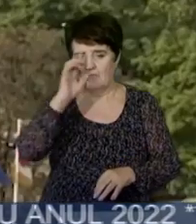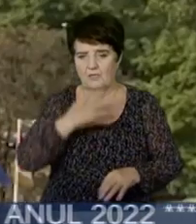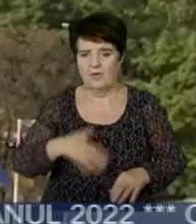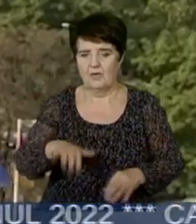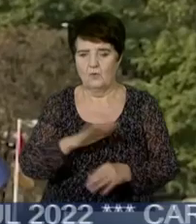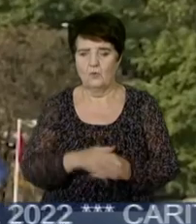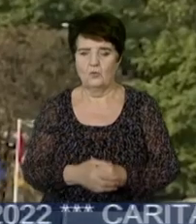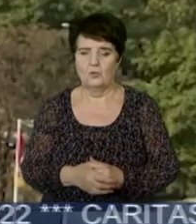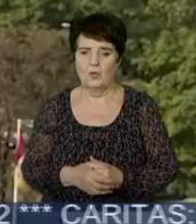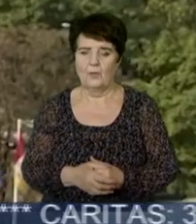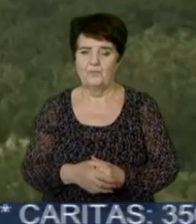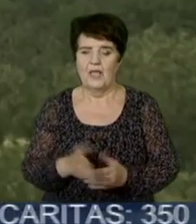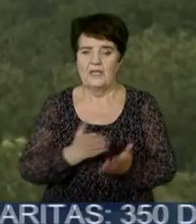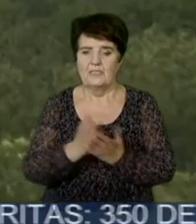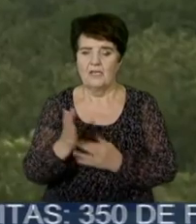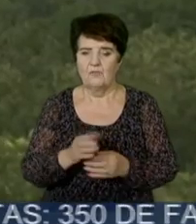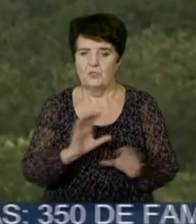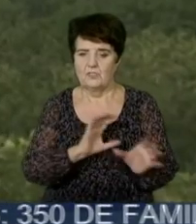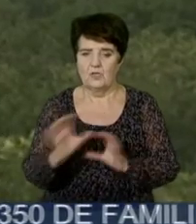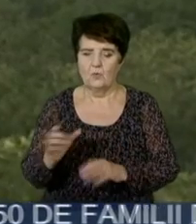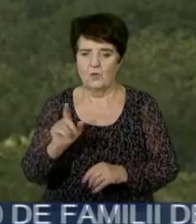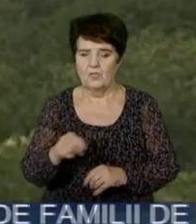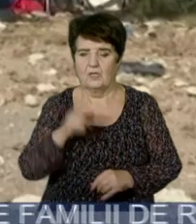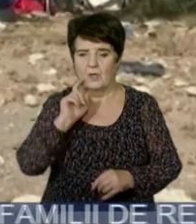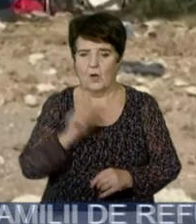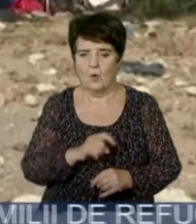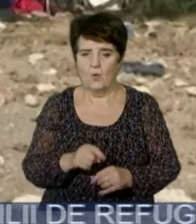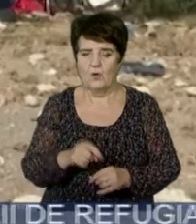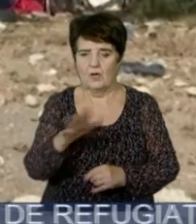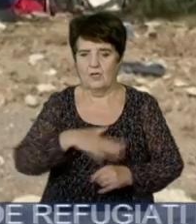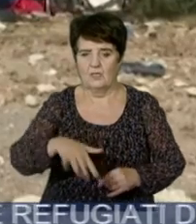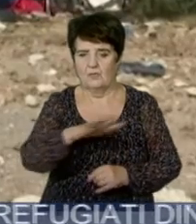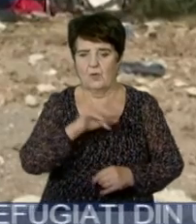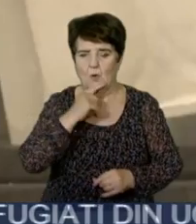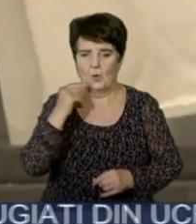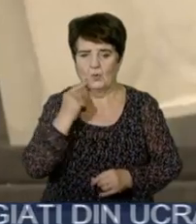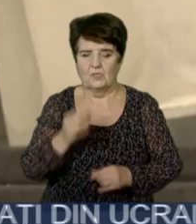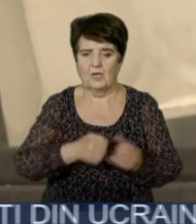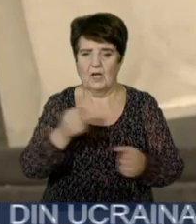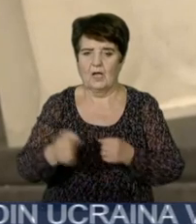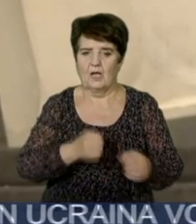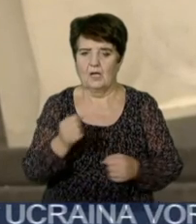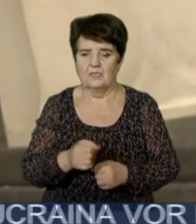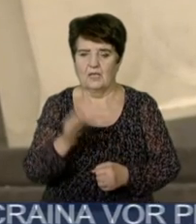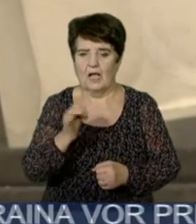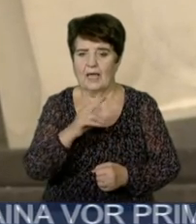nostru. Serviciul de Securitate al Ucrainei a reușit să identifice un spion al Rusiei care era angajat în cadrul